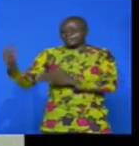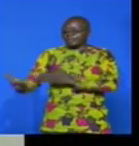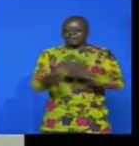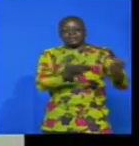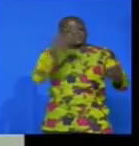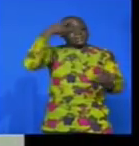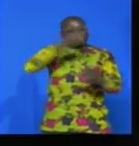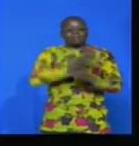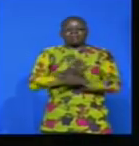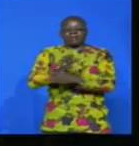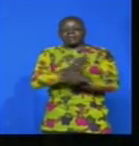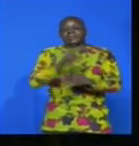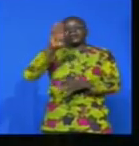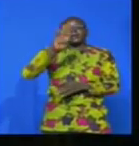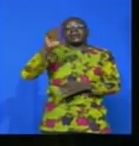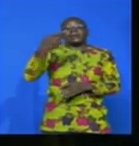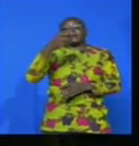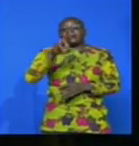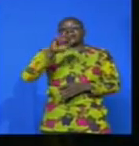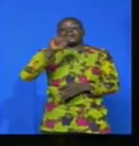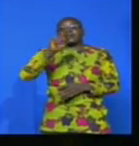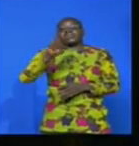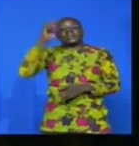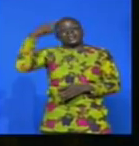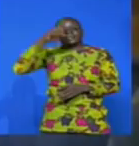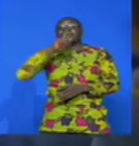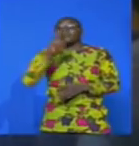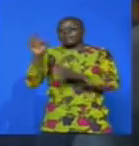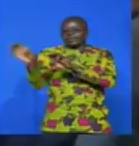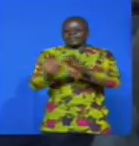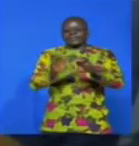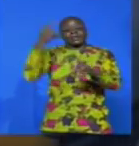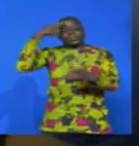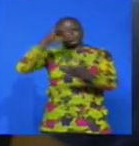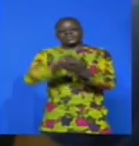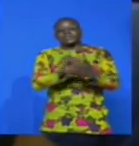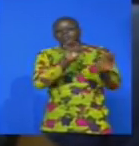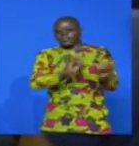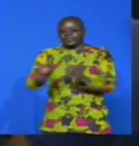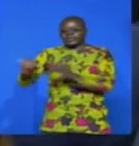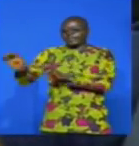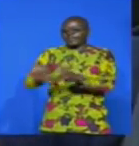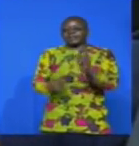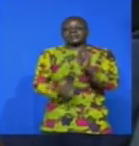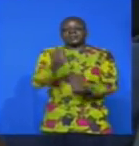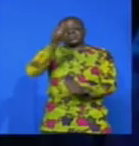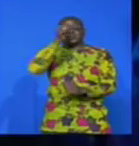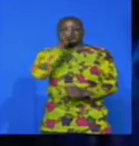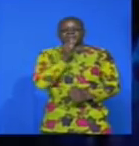la Grande-Bretagne et le Canada, qui auraient été à l'initiative de cette opération exécutée dans le plus grand secret.